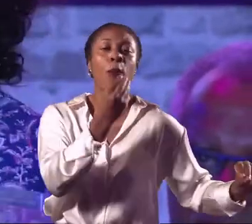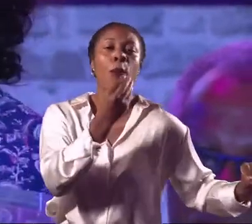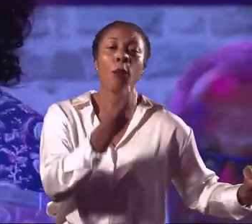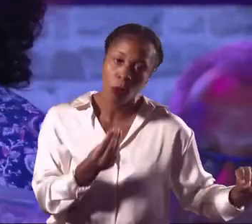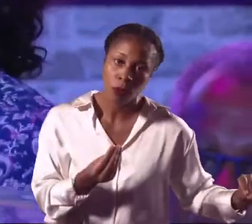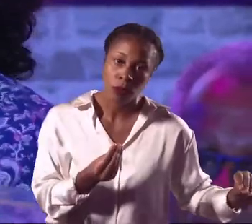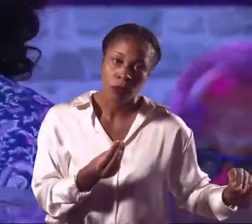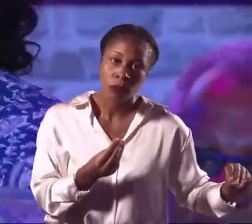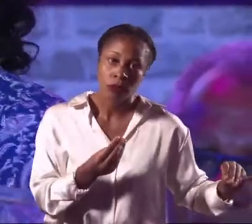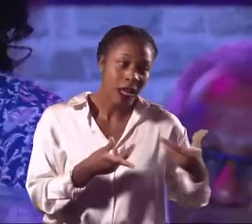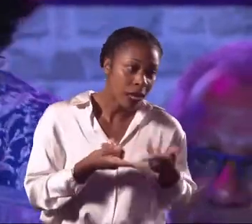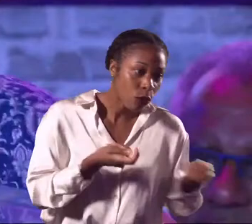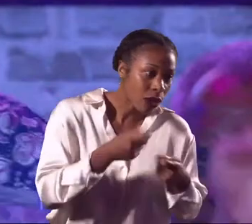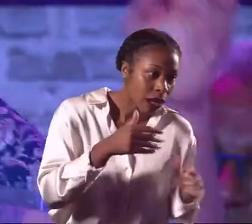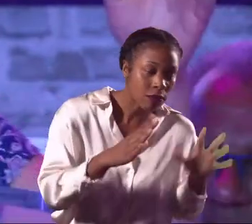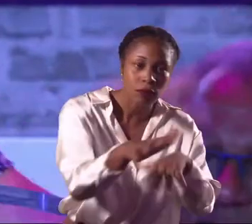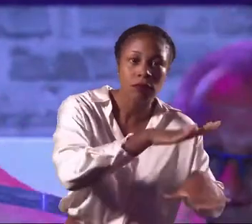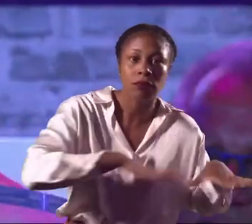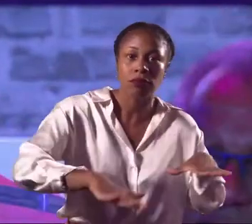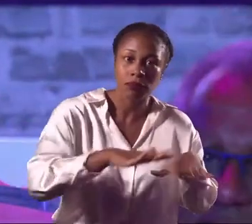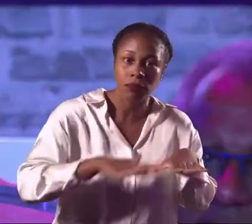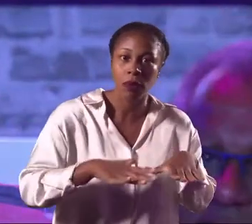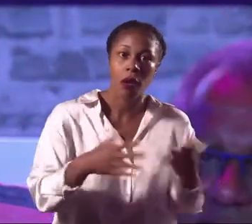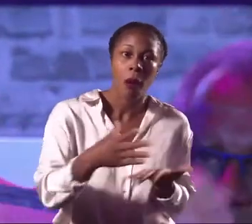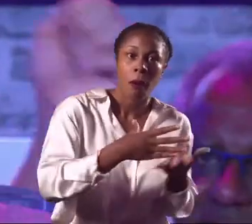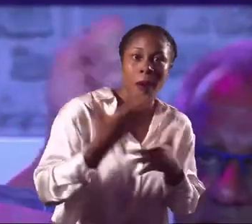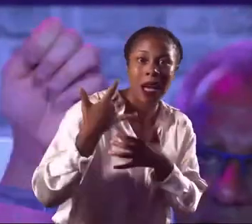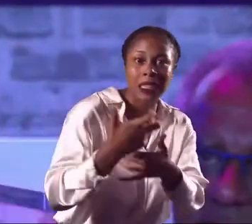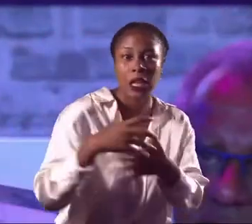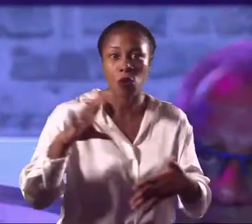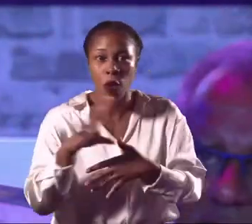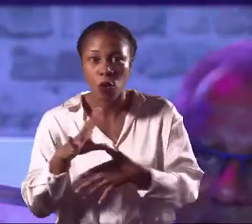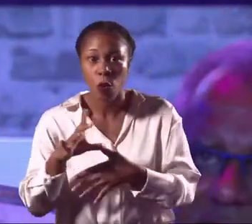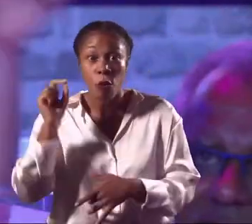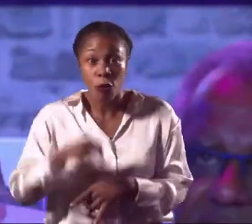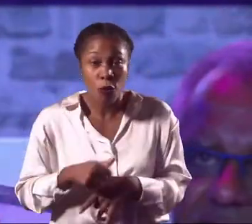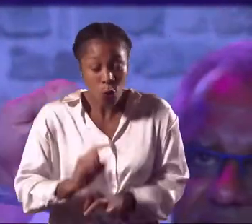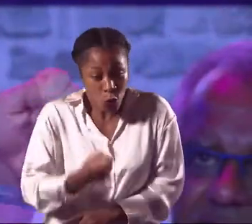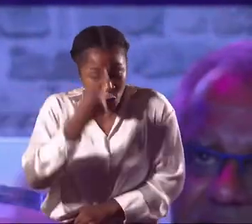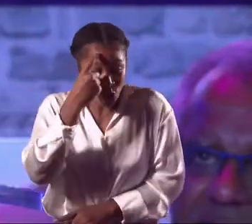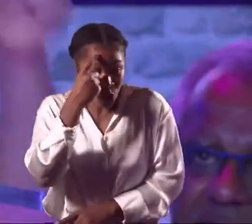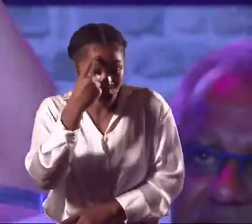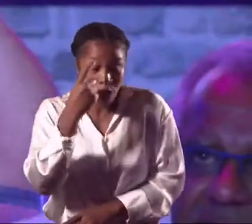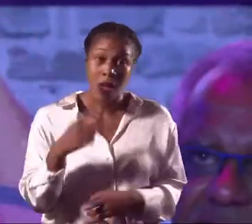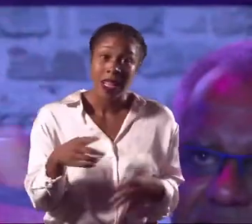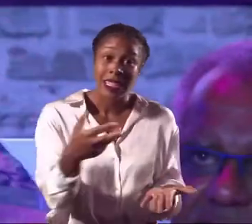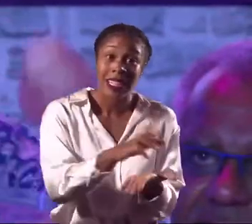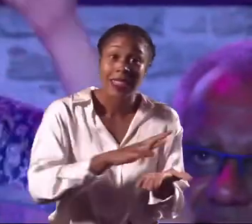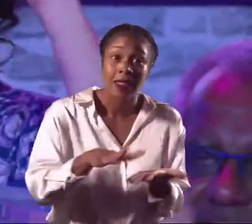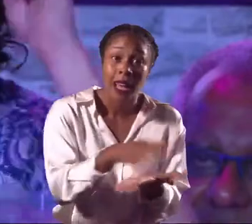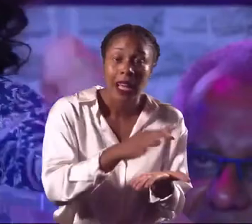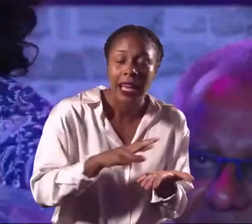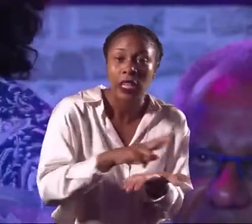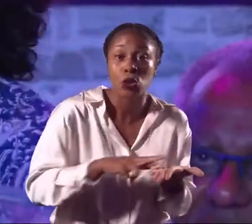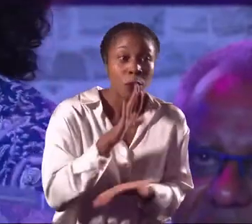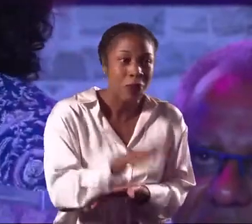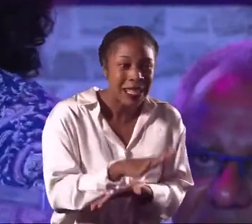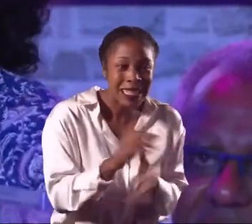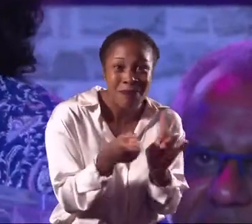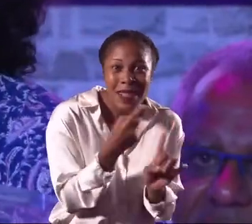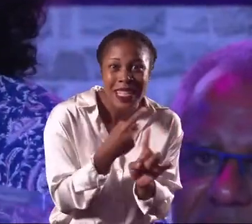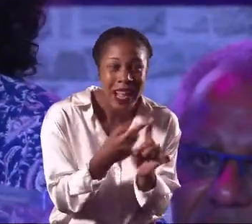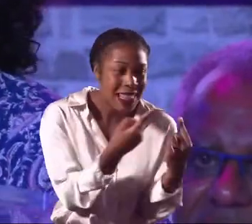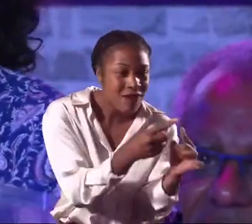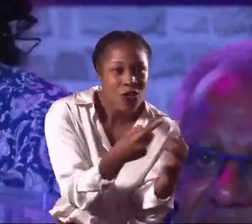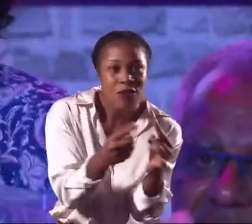en Martinique ou en Guadeloupe. Oui, il y a des spécificités à prendre en compte. Et c'est précisément ces spécificités des Outre-mer